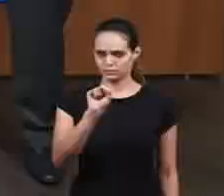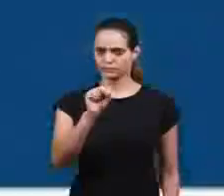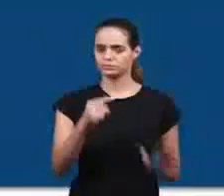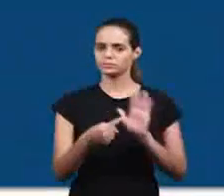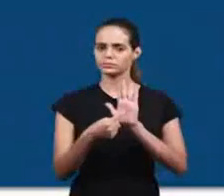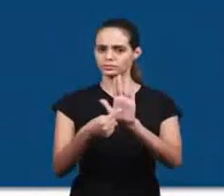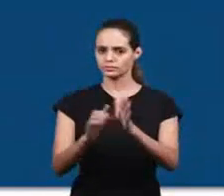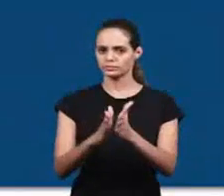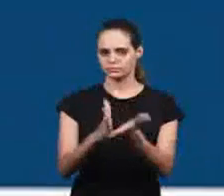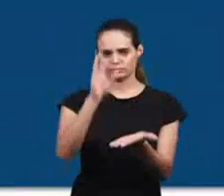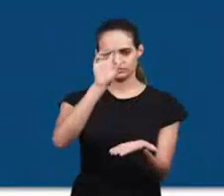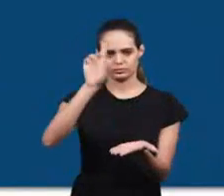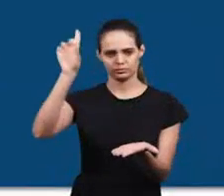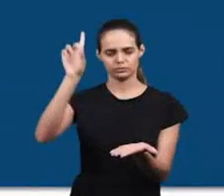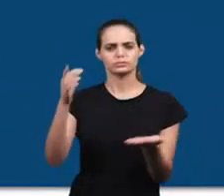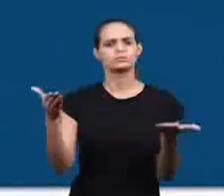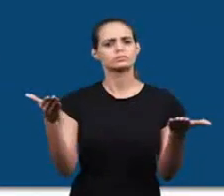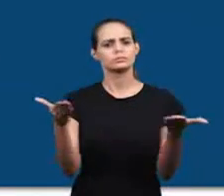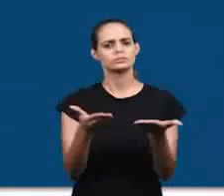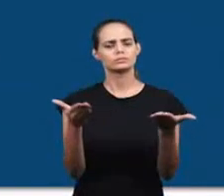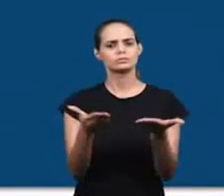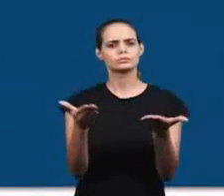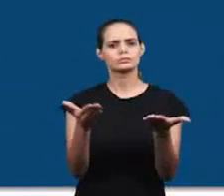So spricht das Wort des Herrn.